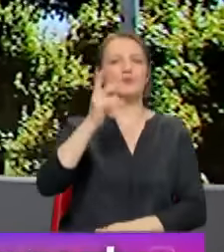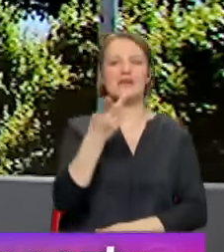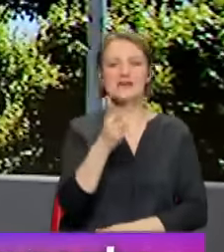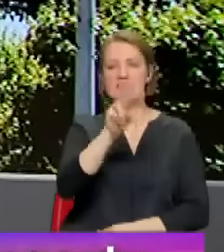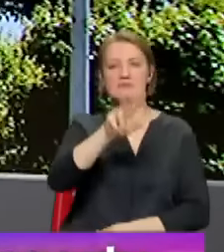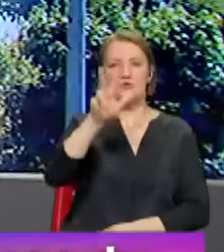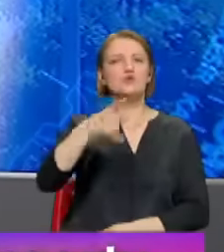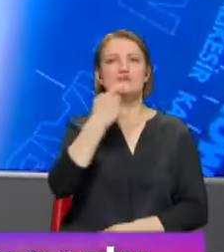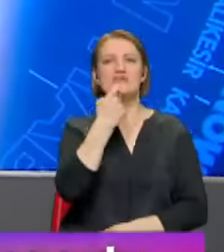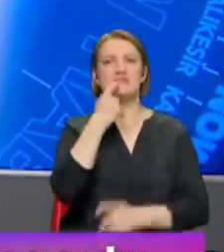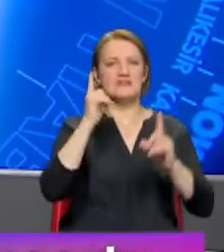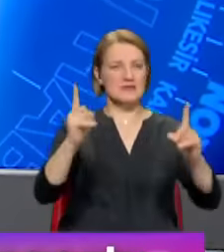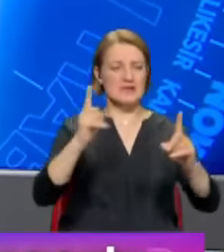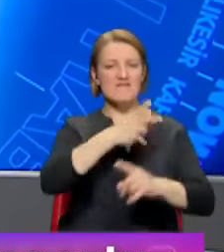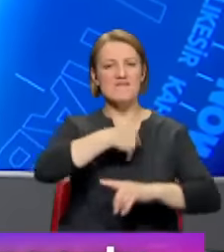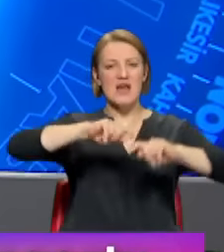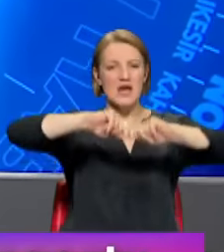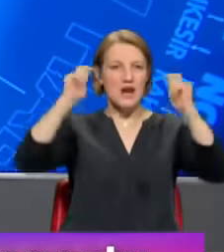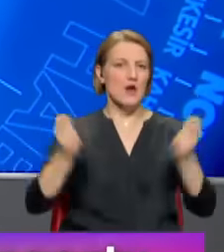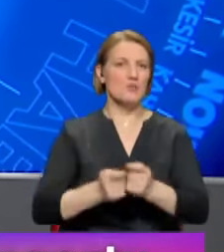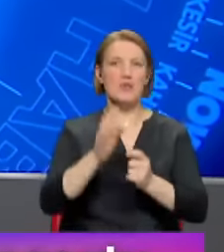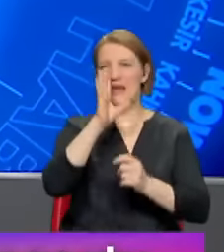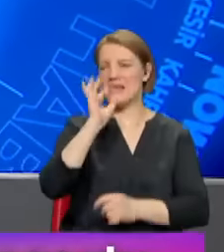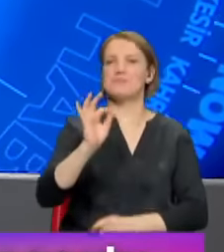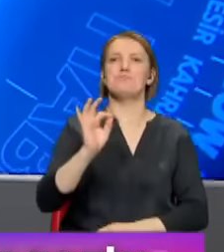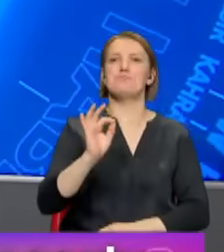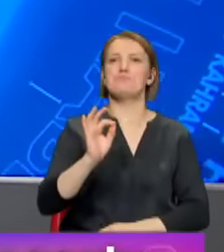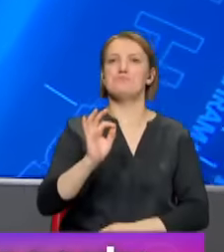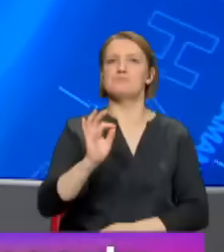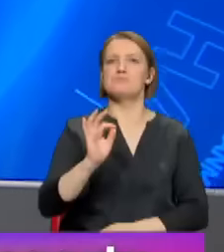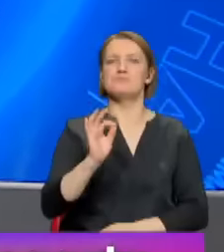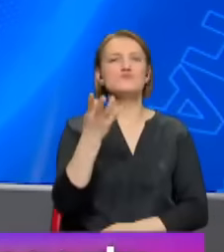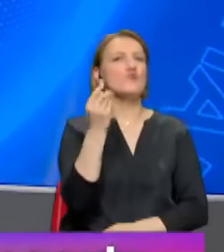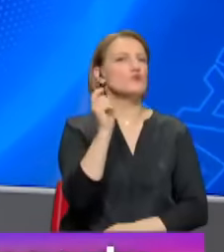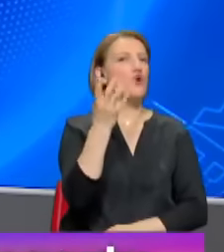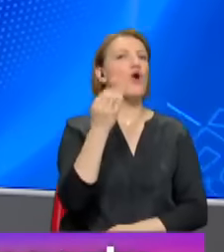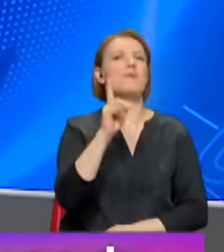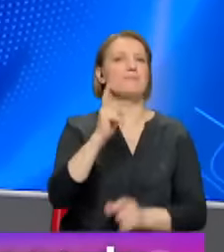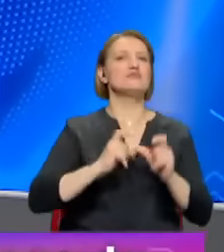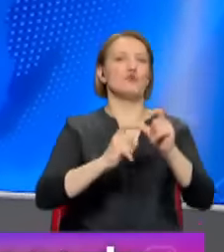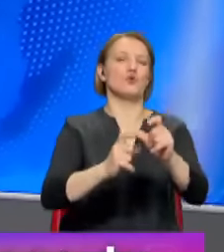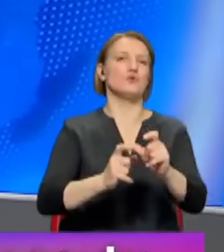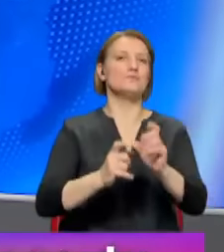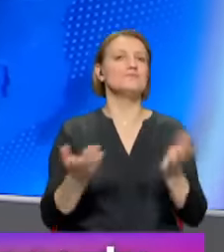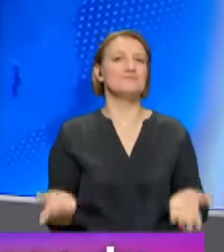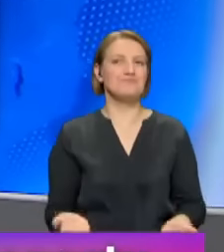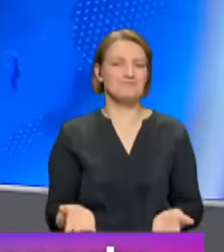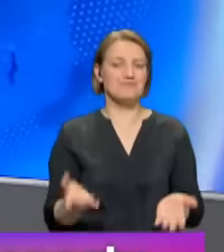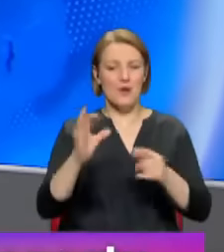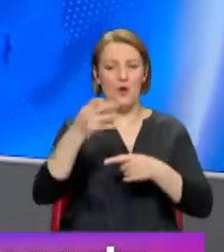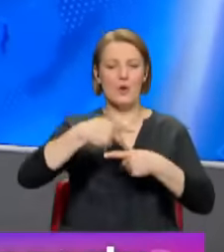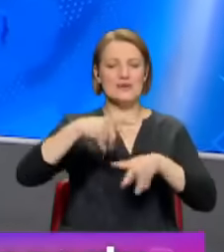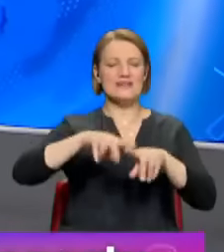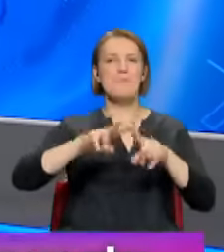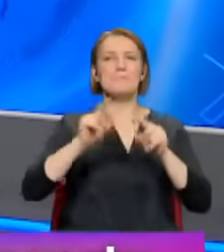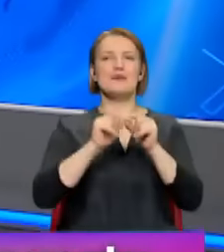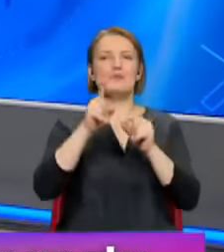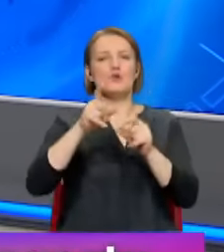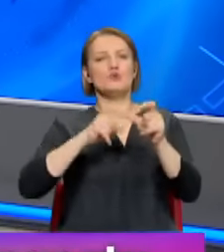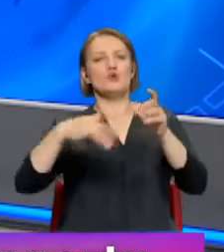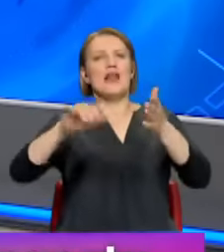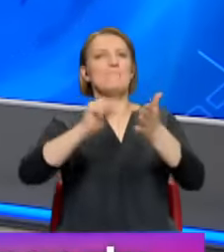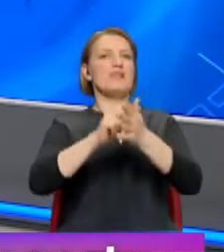senesinin acaba vergi rekortmeni kimdir? Çok da zor olmayan bir soru sordum sizlere. Ozan Bingöl de bunu